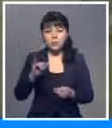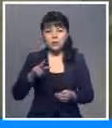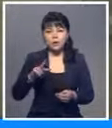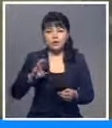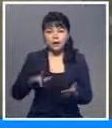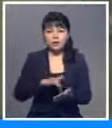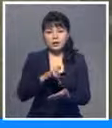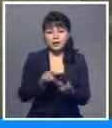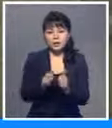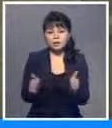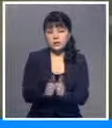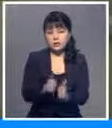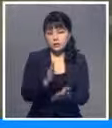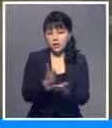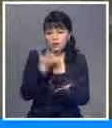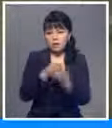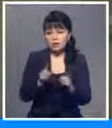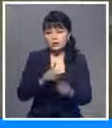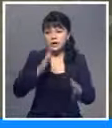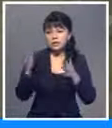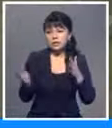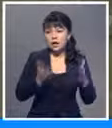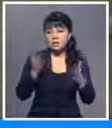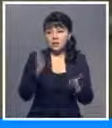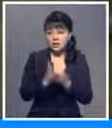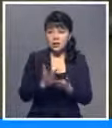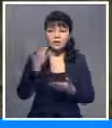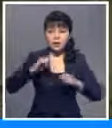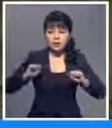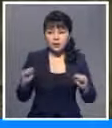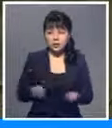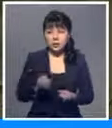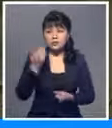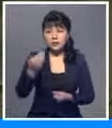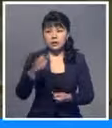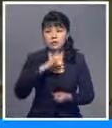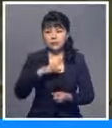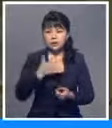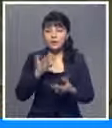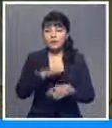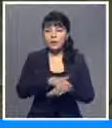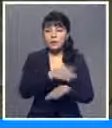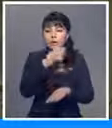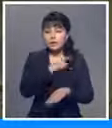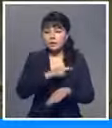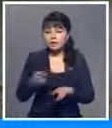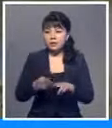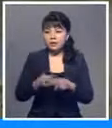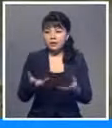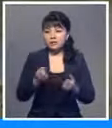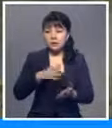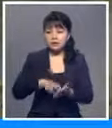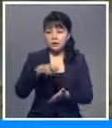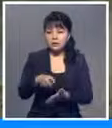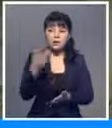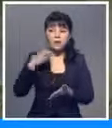Еділдің батыс бойында. Өне бойы жел соғатта тұрады. Суық. Сіздерден көптен бері хат алмадым. Өткен айда хат телеграмма